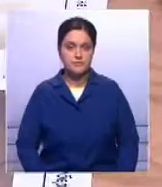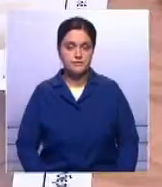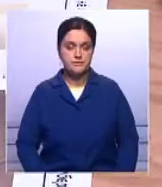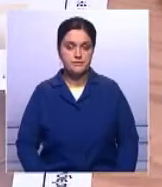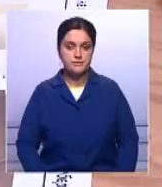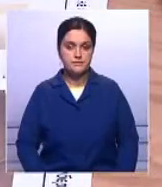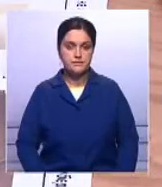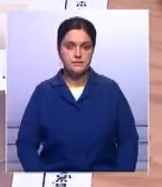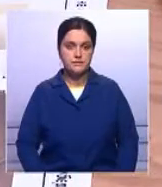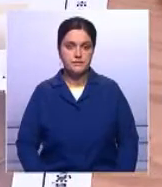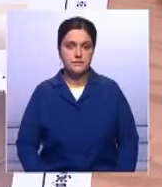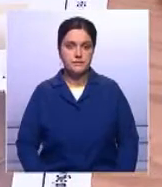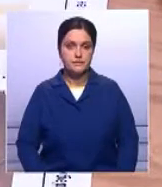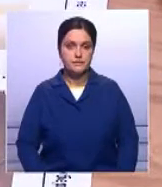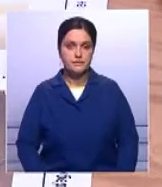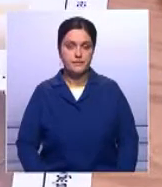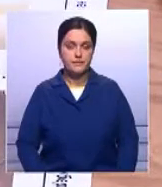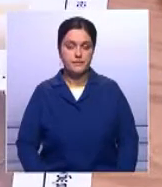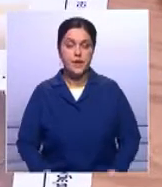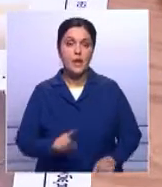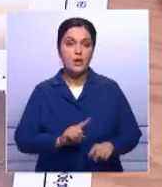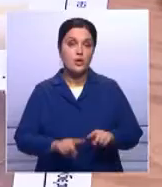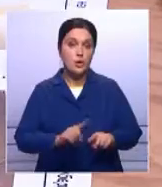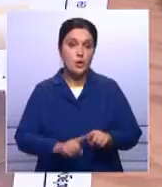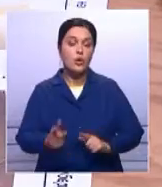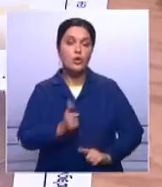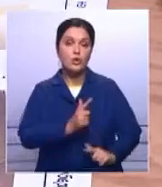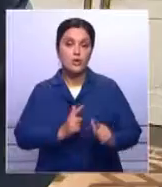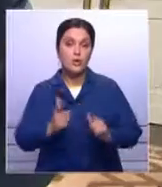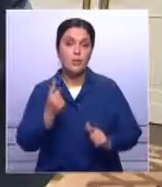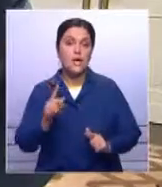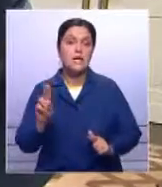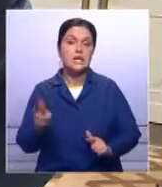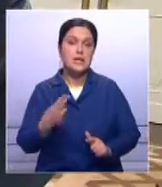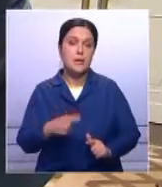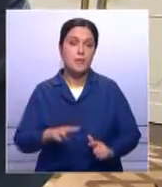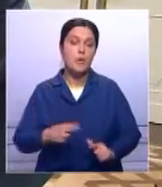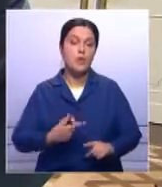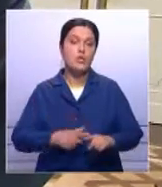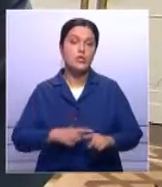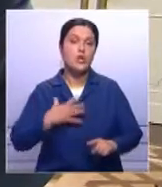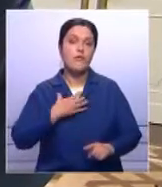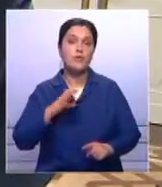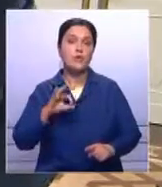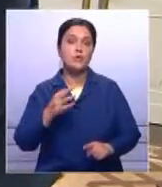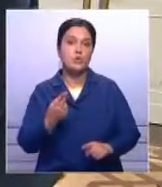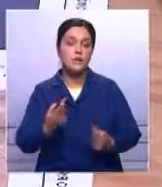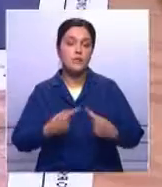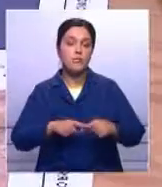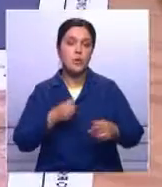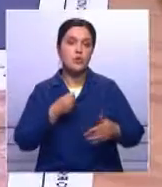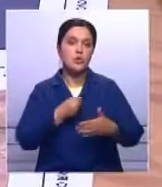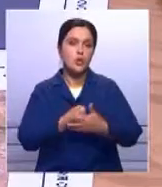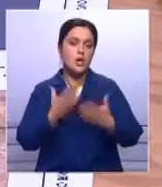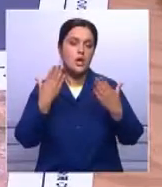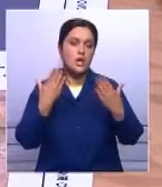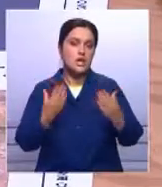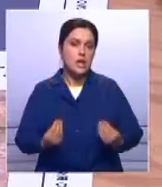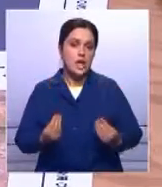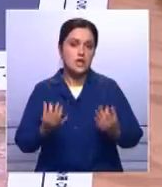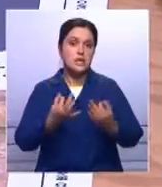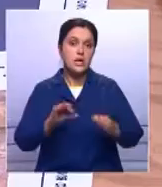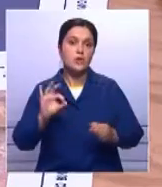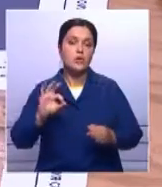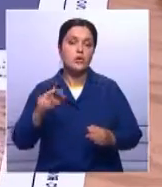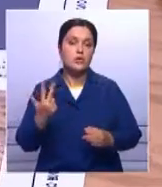Противотуберкулезная диспансер – очень важный социальный объект, тоже будет сдан 1 декабря. До Дня независимости. Да. Станция скорой помощи,